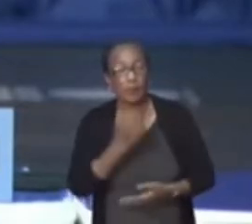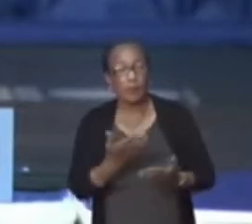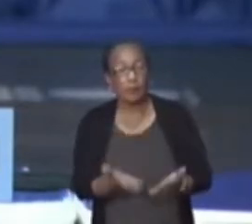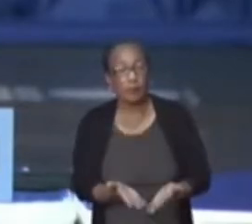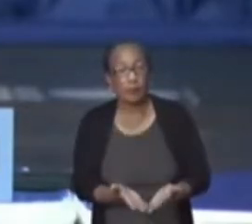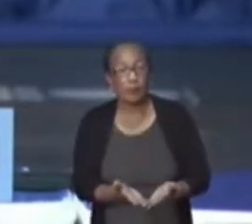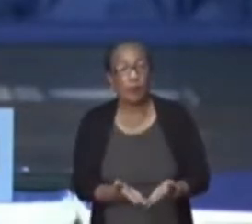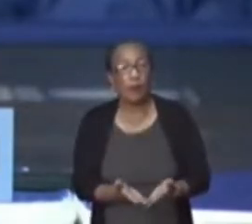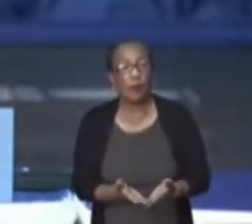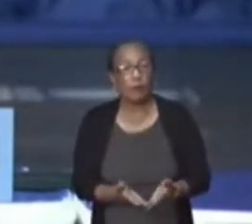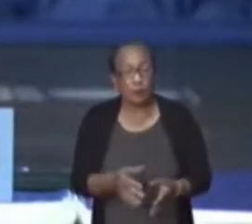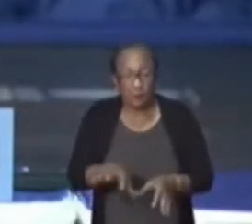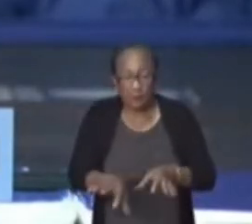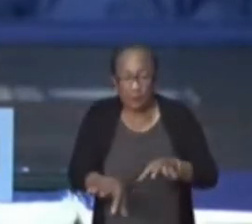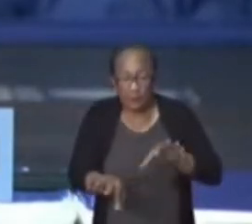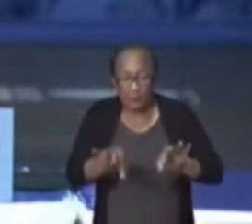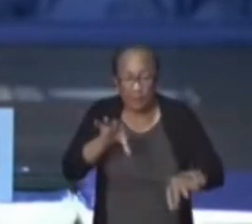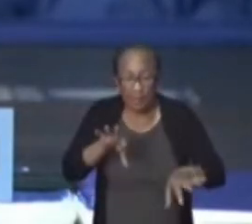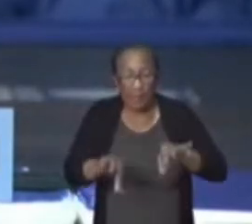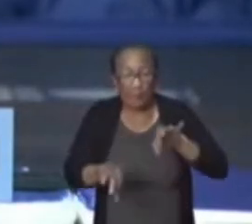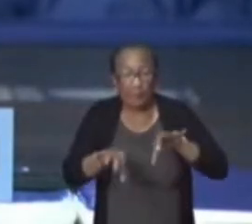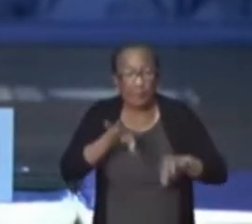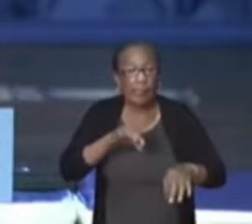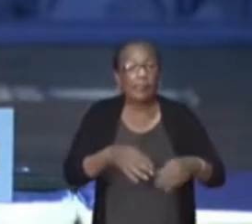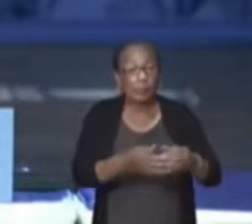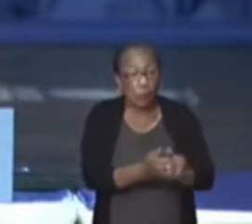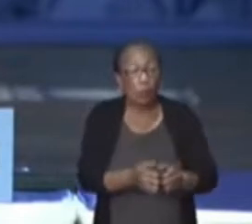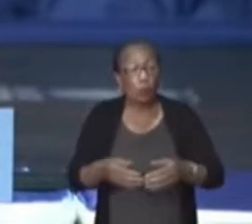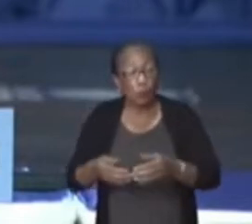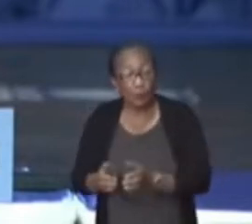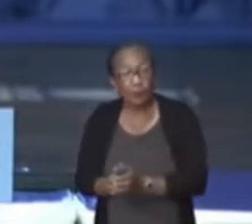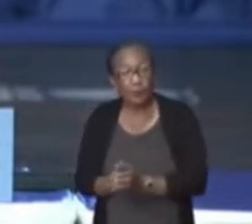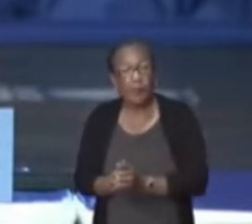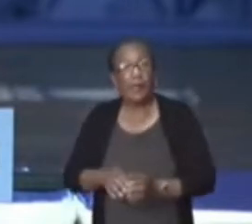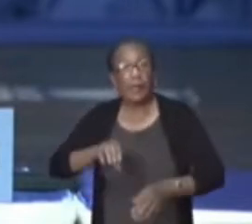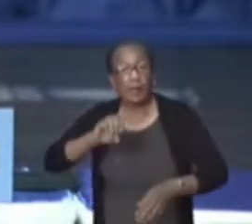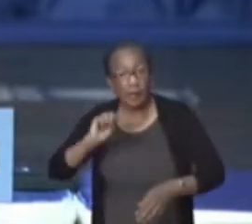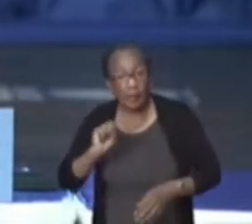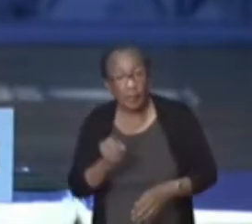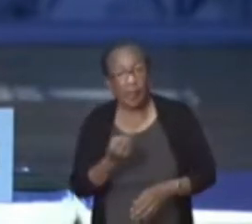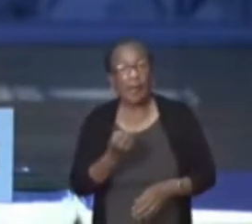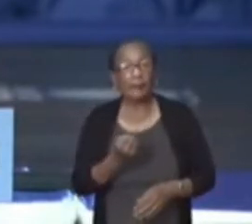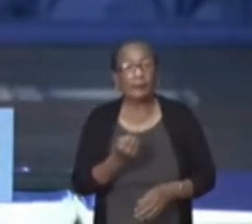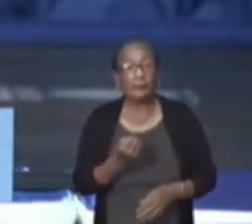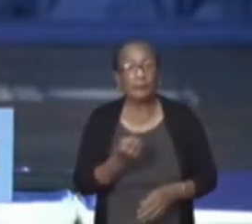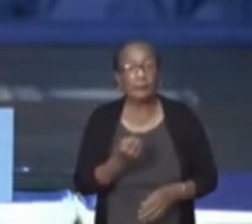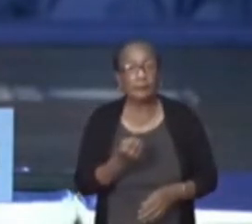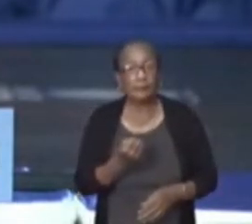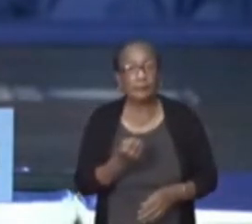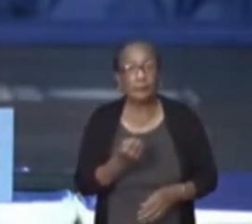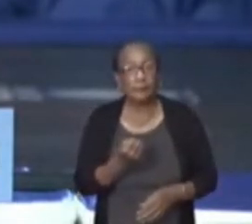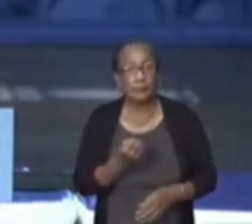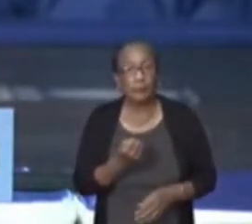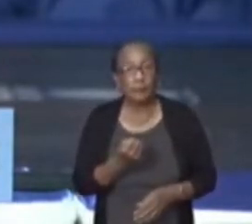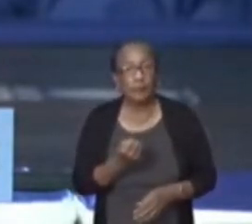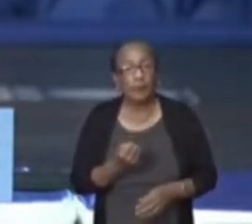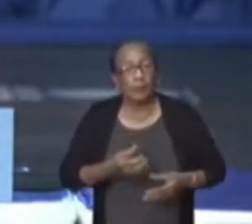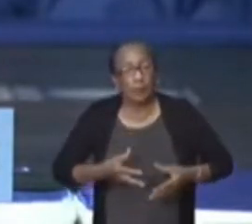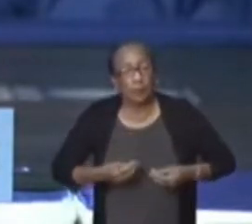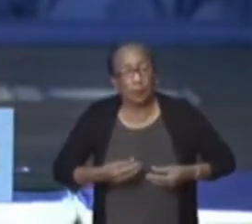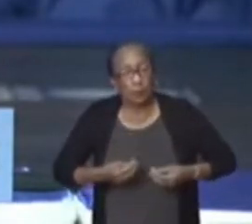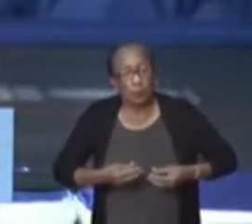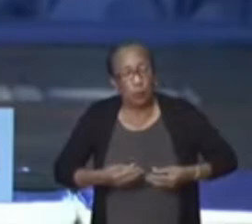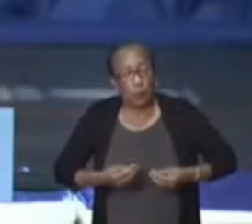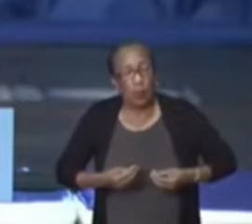selecte groepen, let wel, ik zeg het duidelijk, selecte groepen en natuurlijk de zwakke huishoudens en